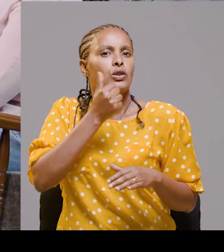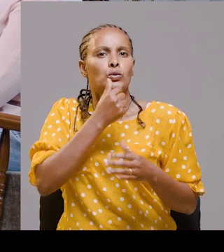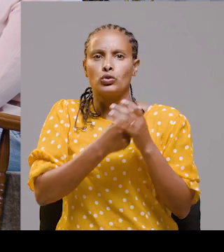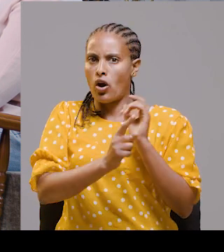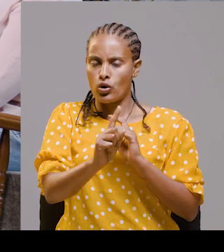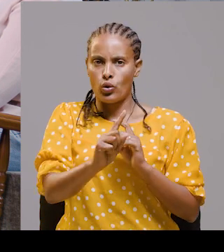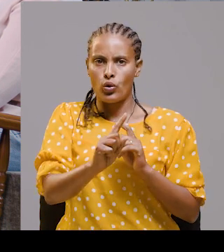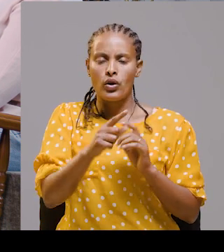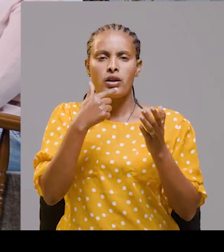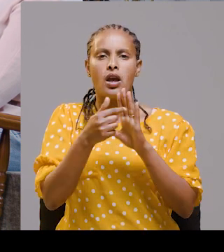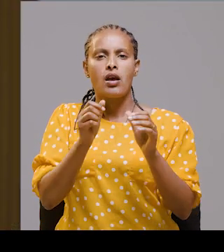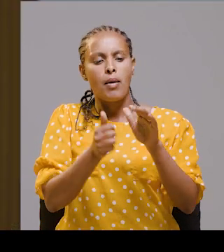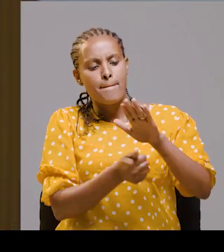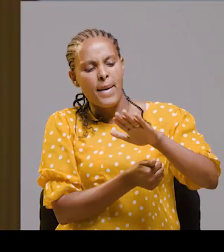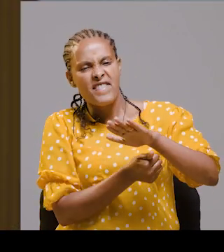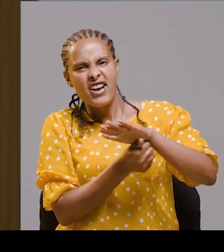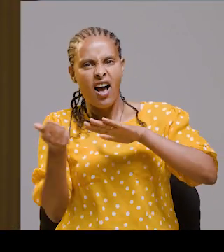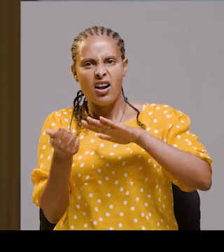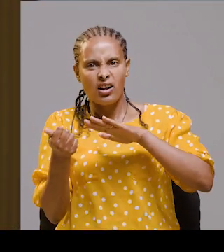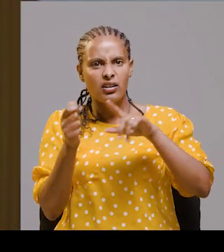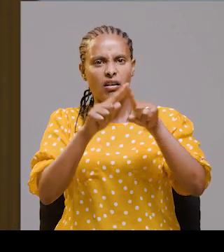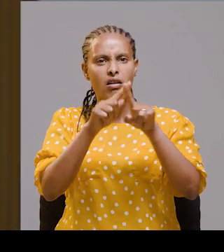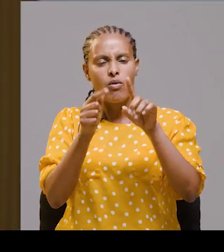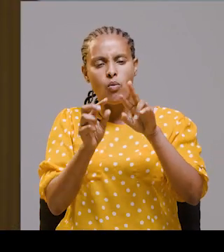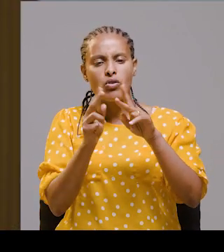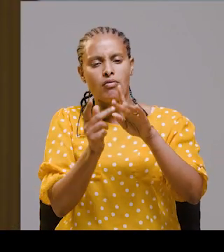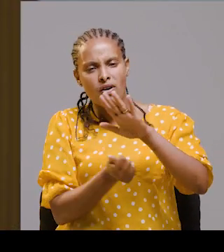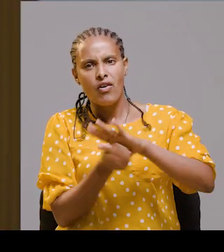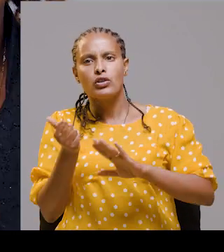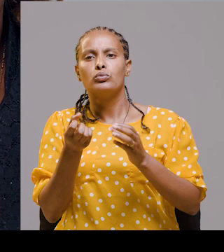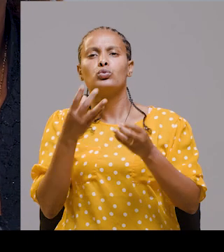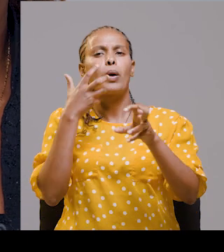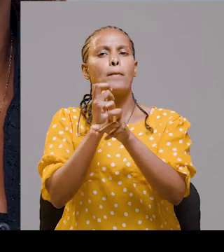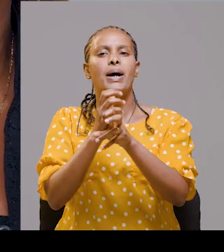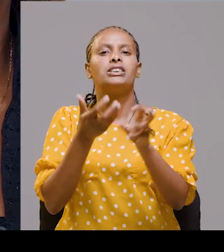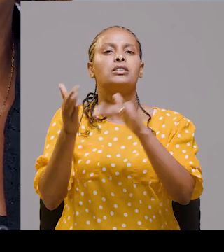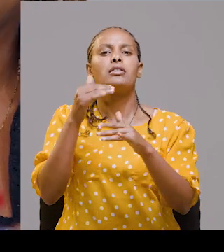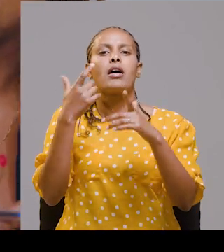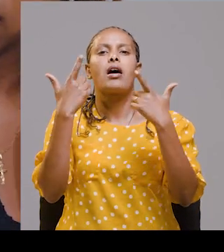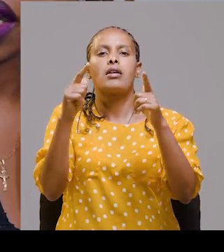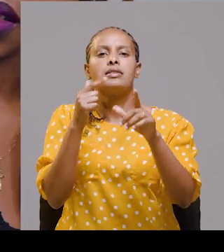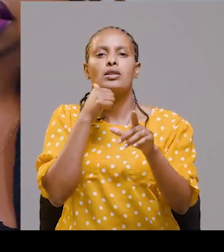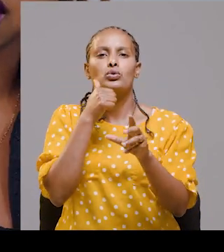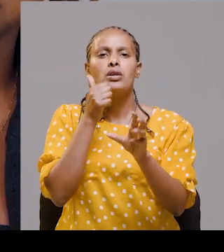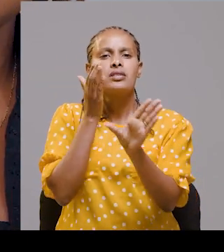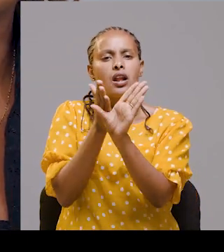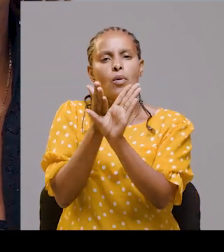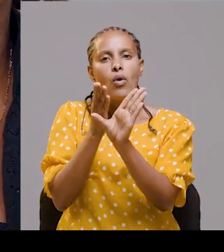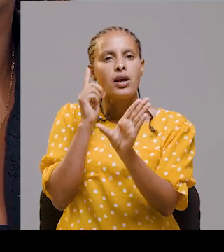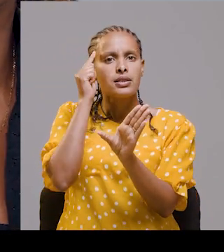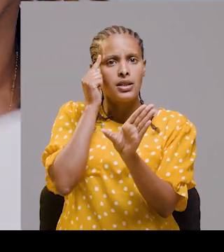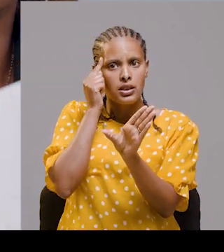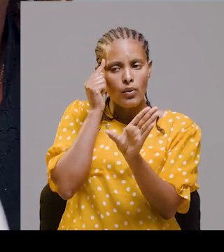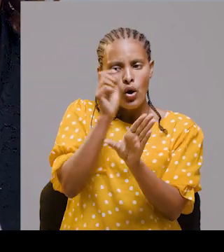ደግሞ ይሄ የመፈናቀልም ከዛም በላይ ብዙ ነገር የደረሰባቸው ሴቶች አሉ። የነሱ ሴቶች ስለነቡናን